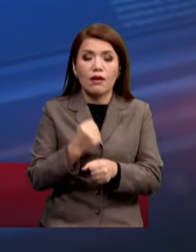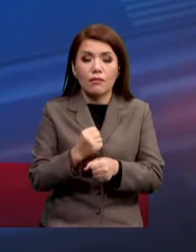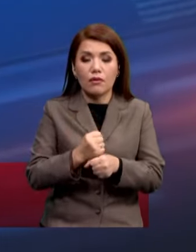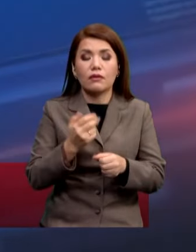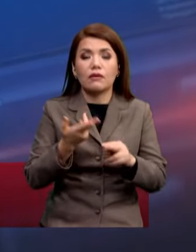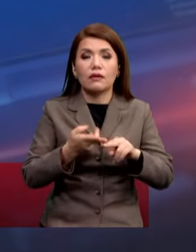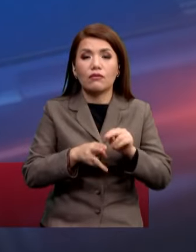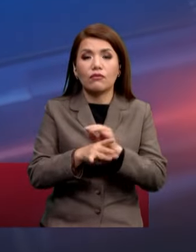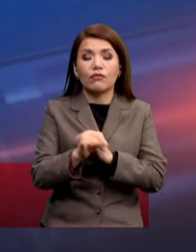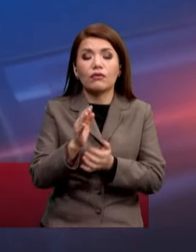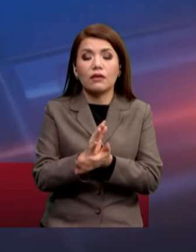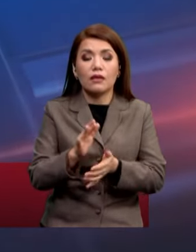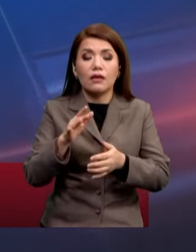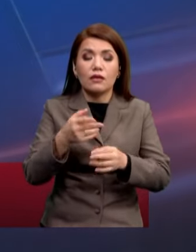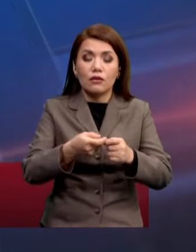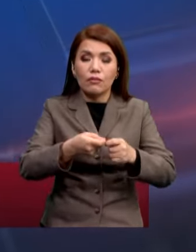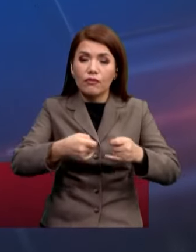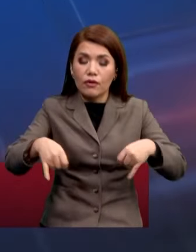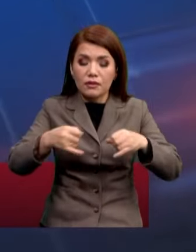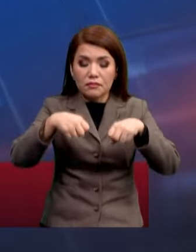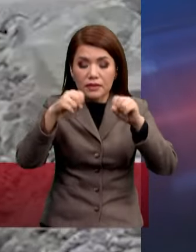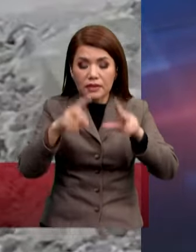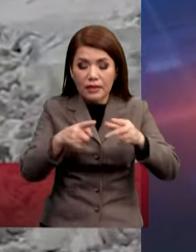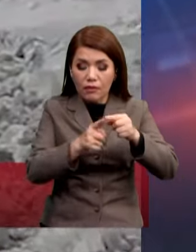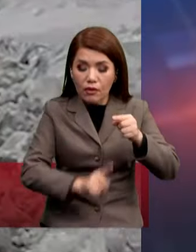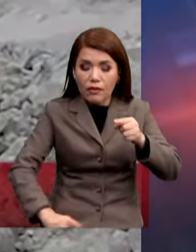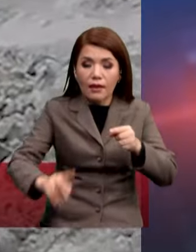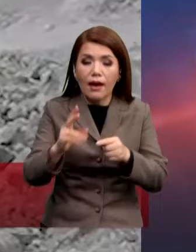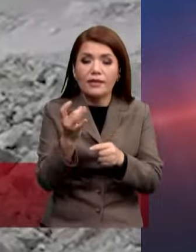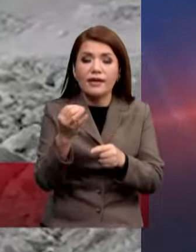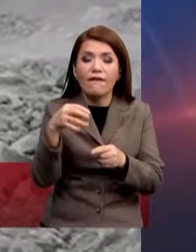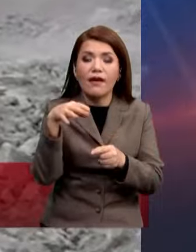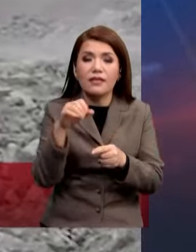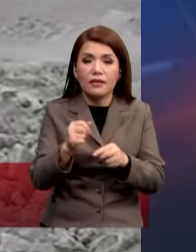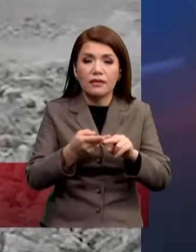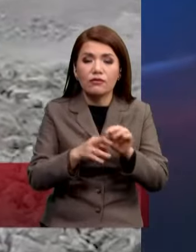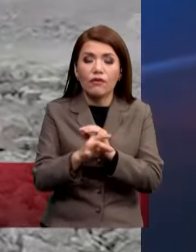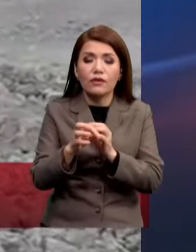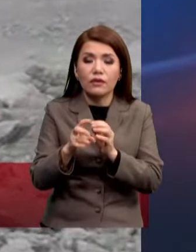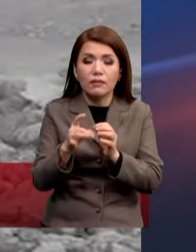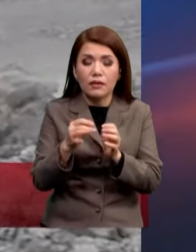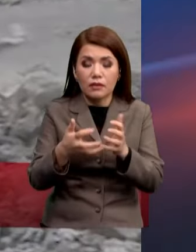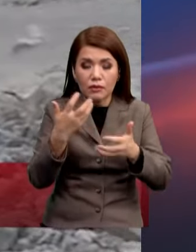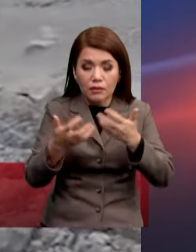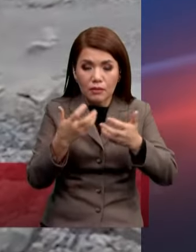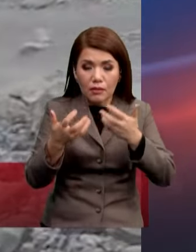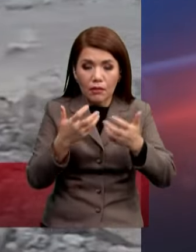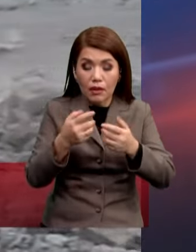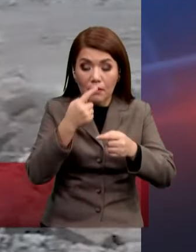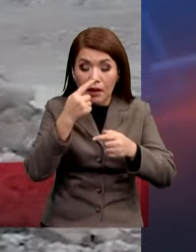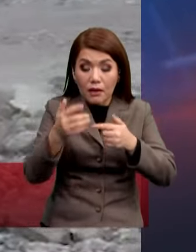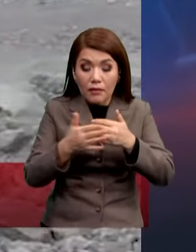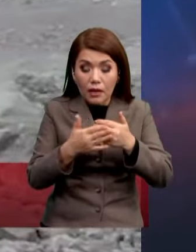место обвала по страховочному тросу спустился малогабаритный экскаватор. Начаты работы по раскопке автобуса. Они уже